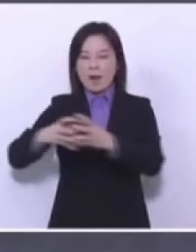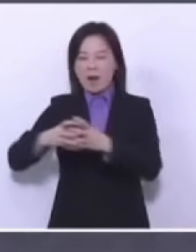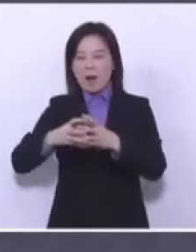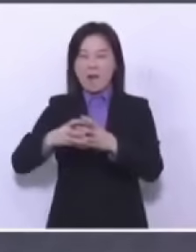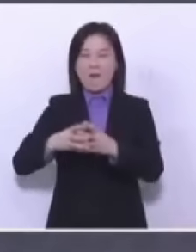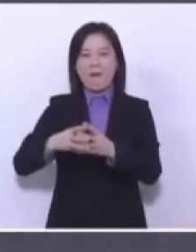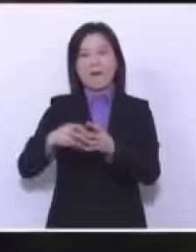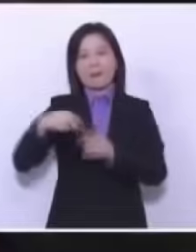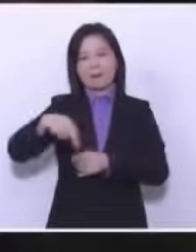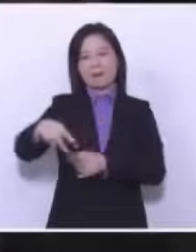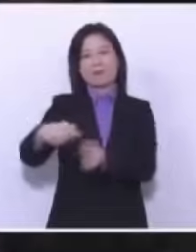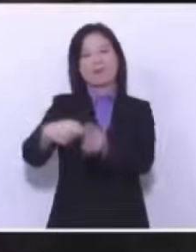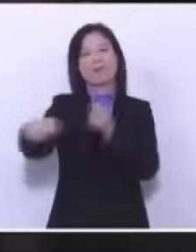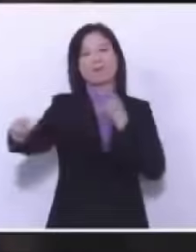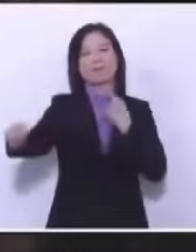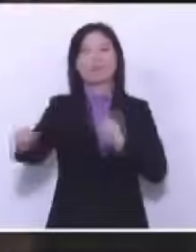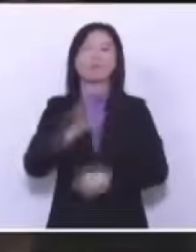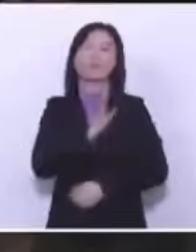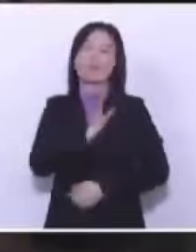走得远。